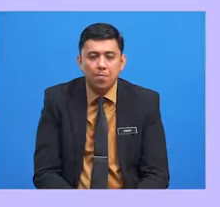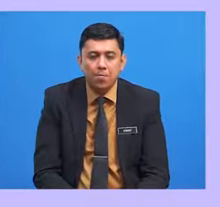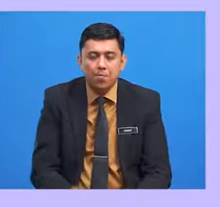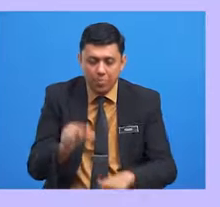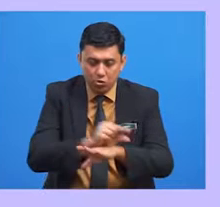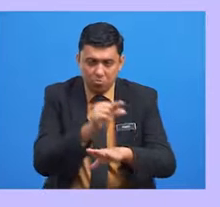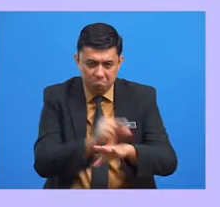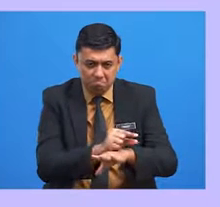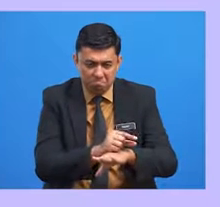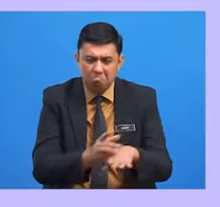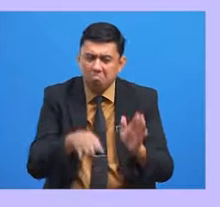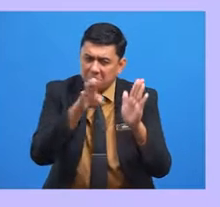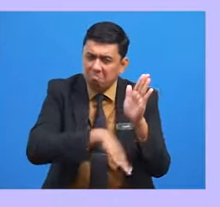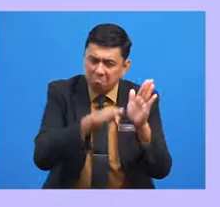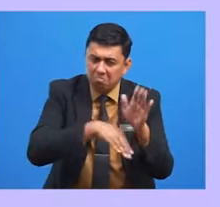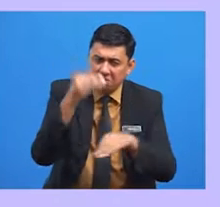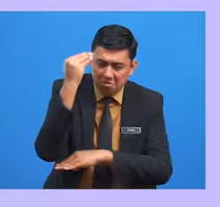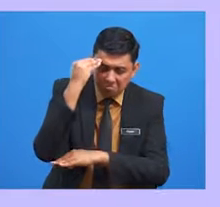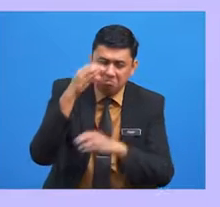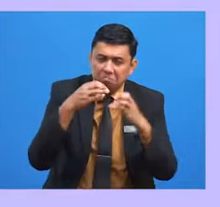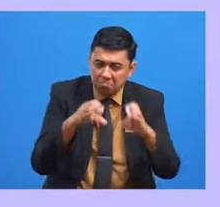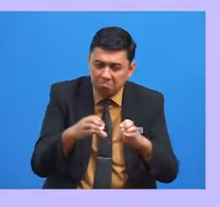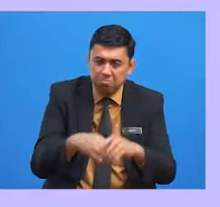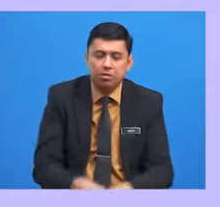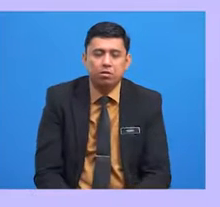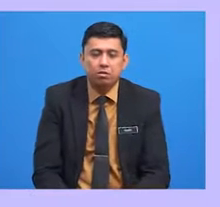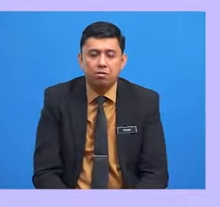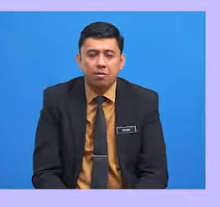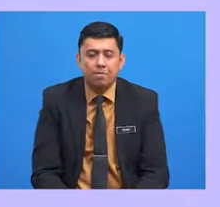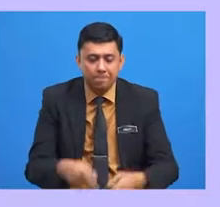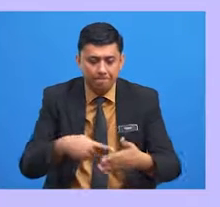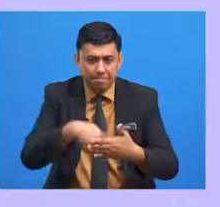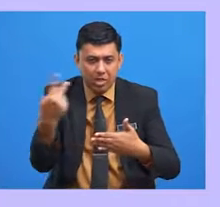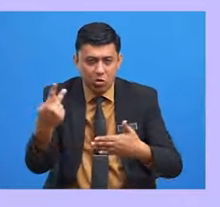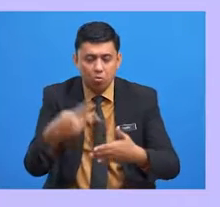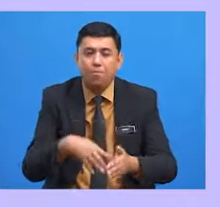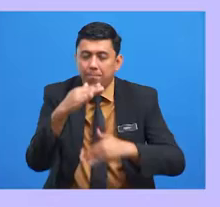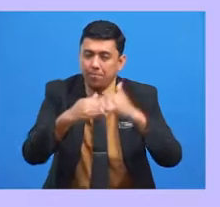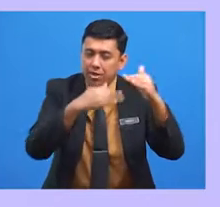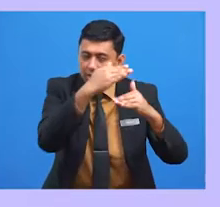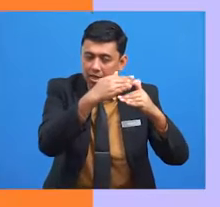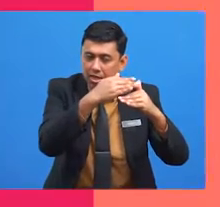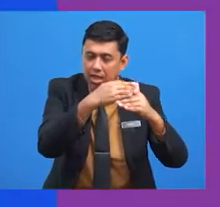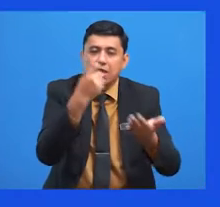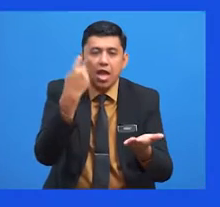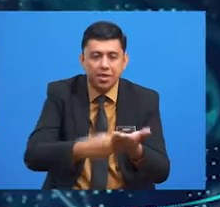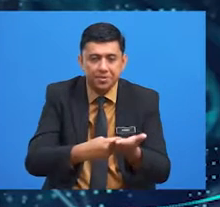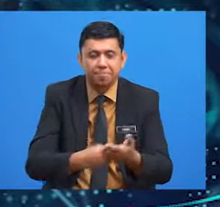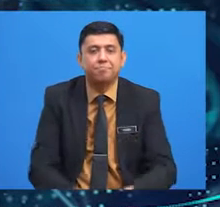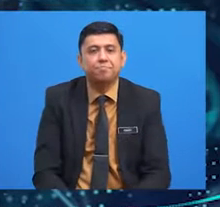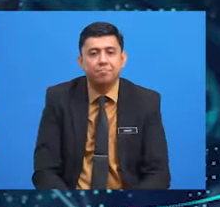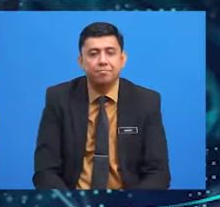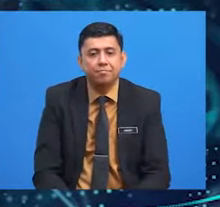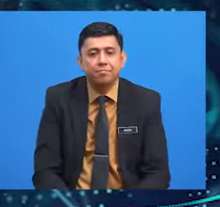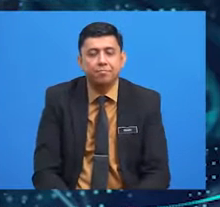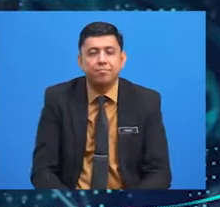terhadap perubahan harga dan sebagai seorang pengeluar, strateginya perlu meningkatkan harga.